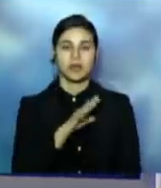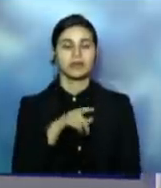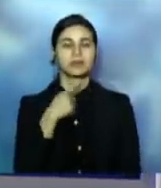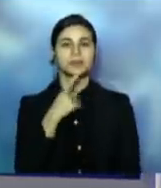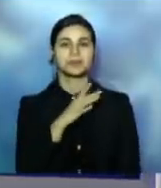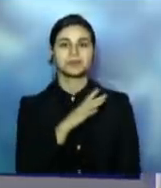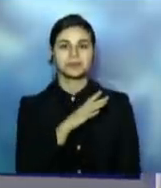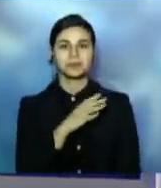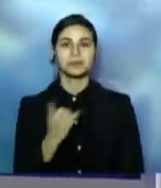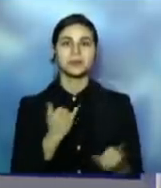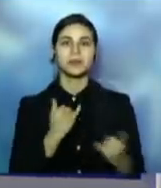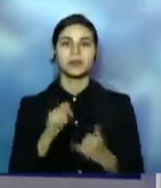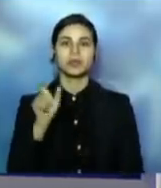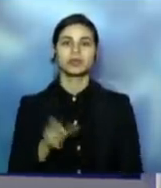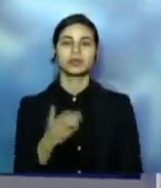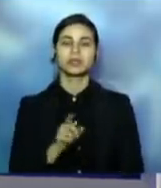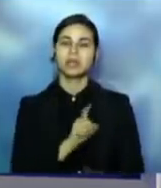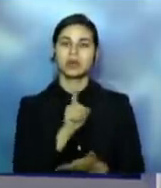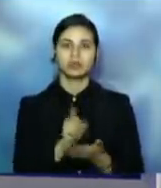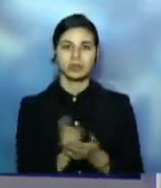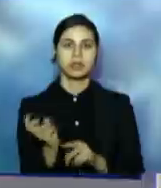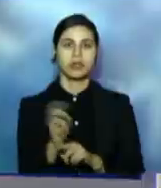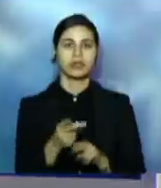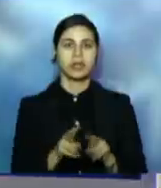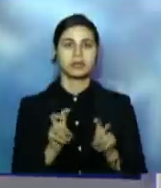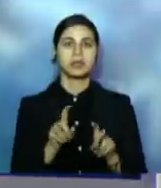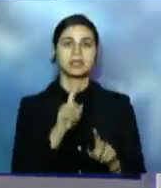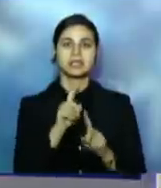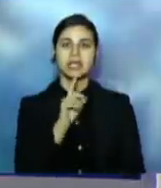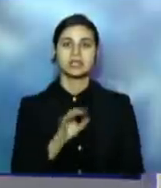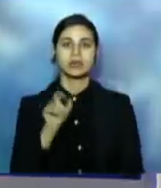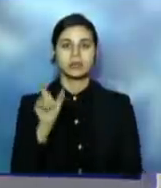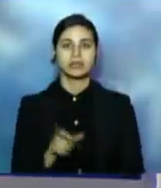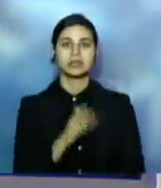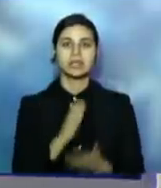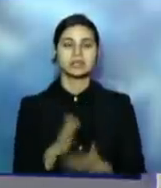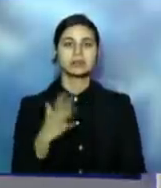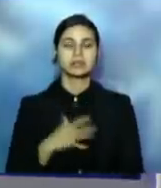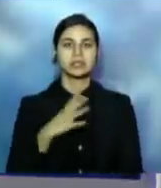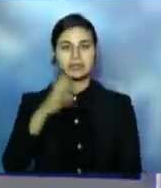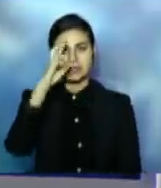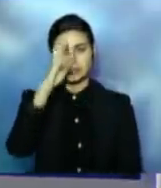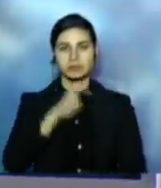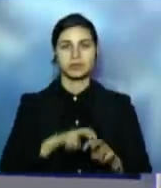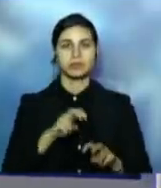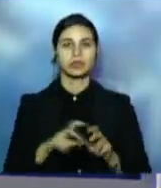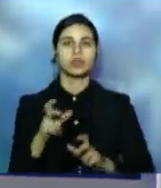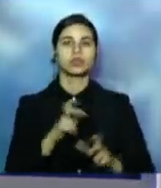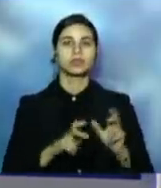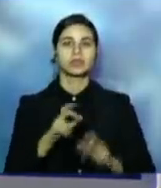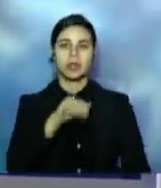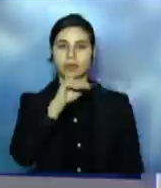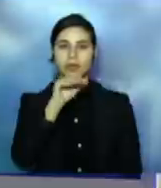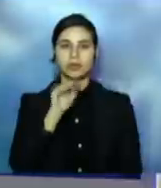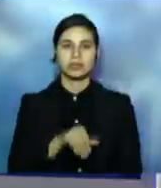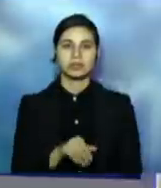მყავდა სტუმარი, რომელიც აუცილებლად მოვიდოდა ამ თემაზე სასაუბროდ და იგი გახლავთ თბილისის სახელმწიფო სამედიცინო უნივერსიტეტის